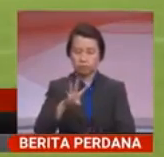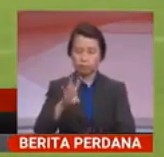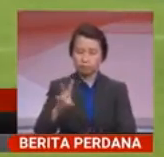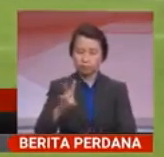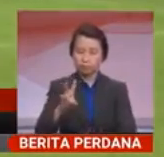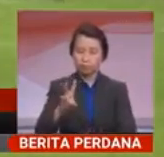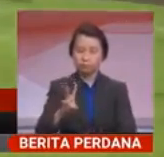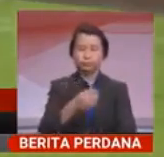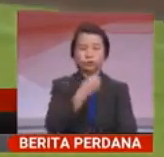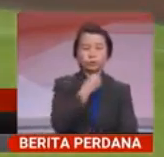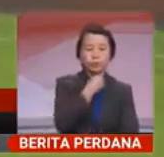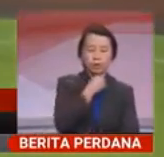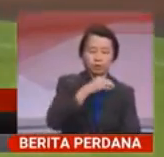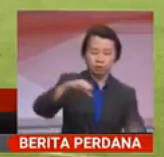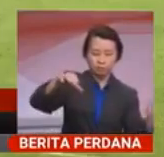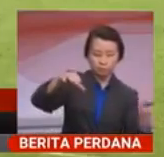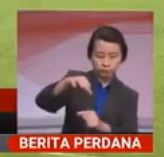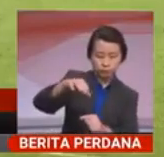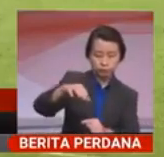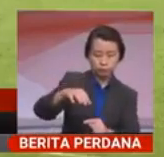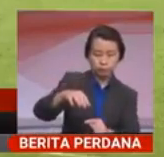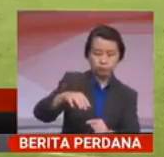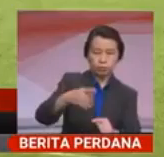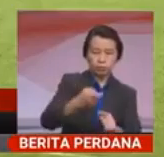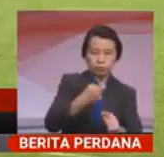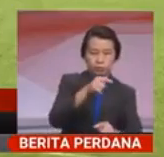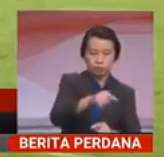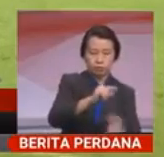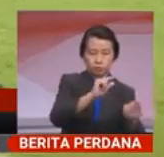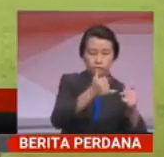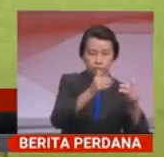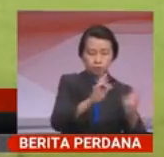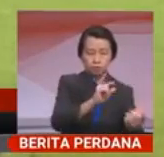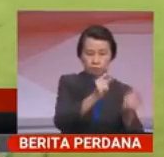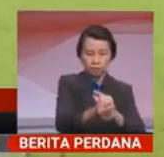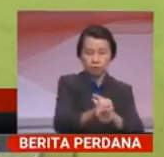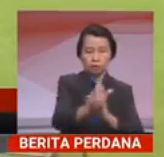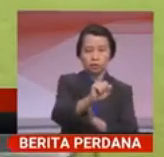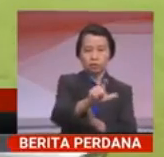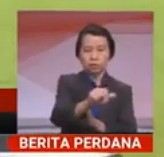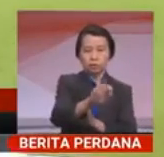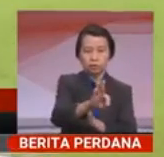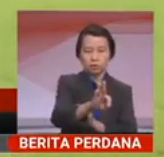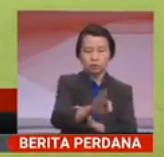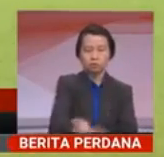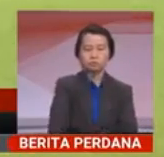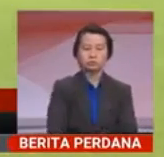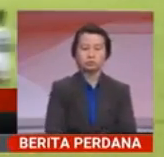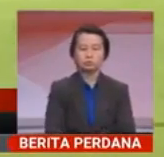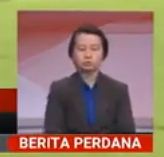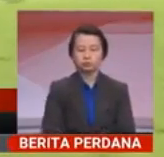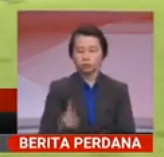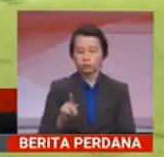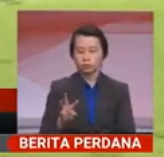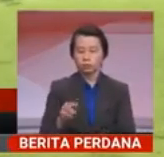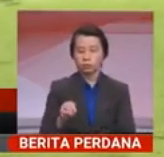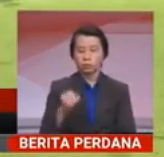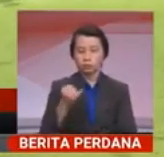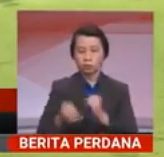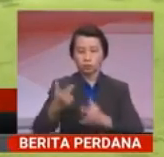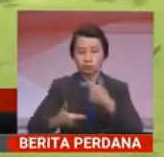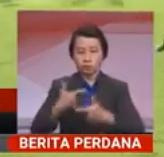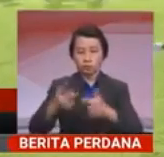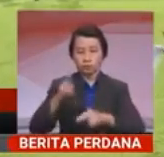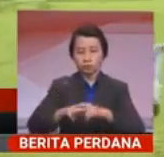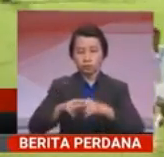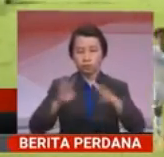ke-47. Gol Perak 2 pula dijaringkan hasil tandukan padu pemain gantian Muhammad Alif Najmi Syahaini. UKM FC mengakhiri Liga di